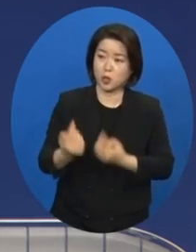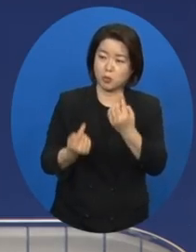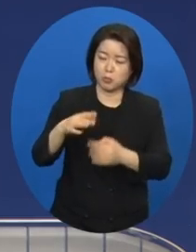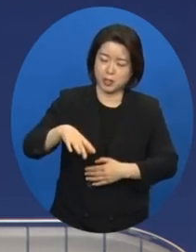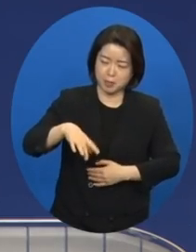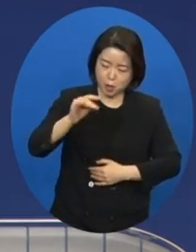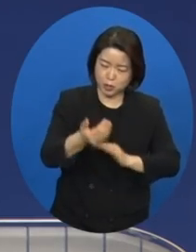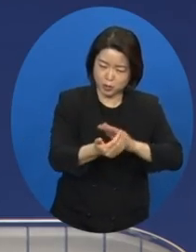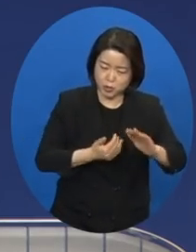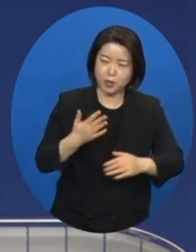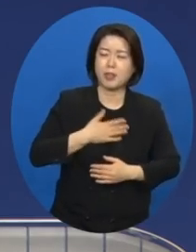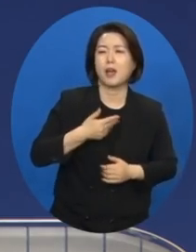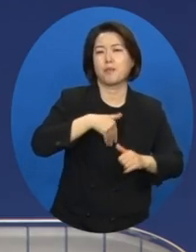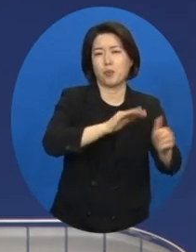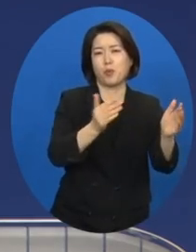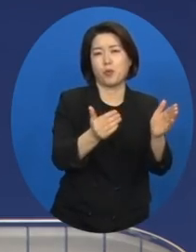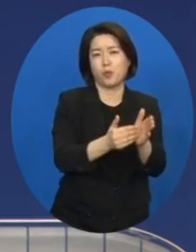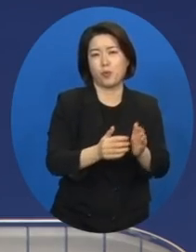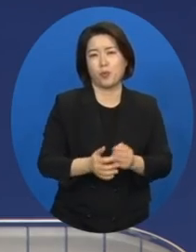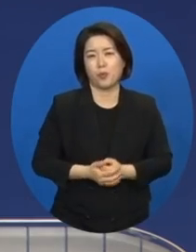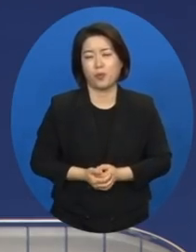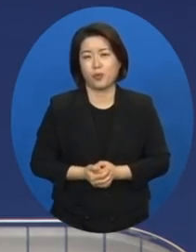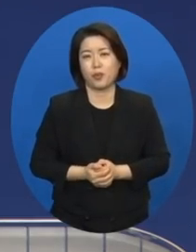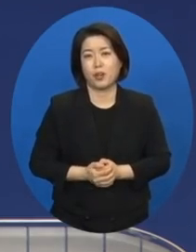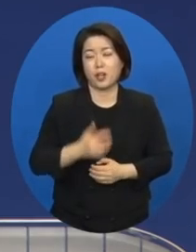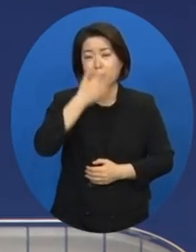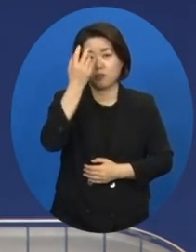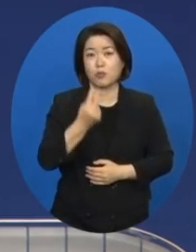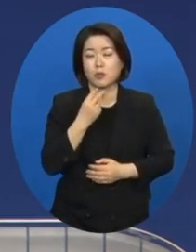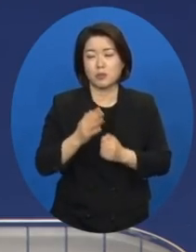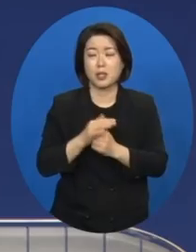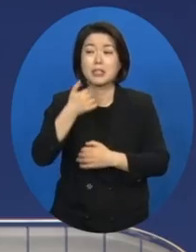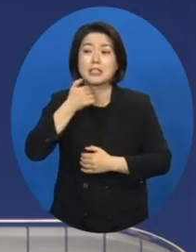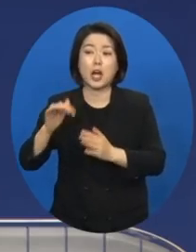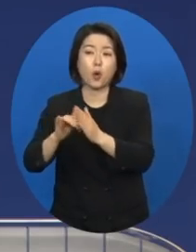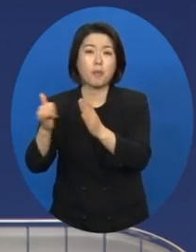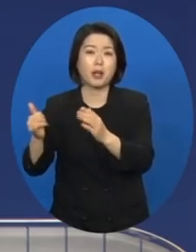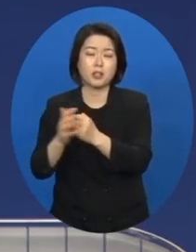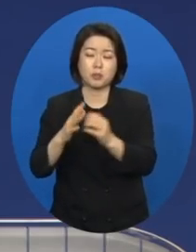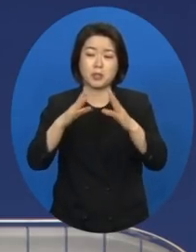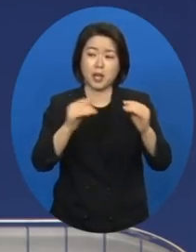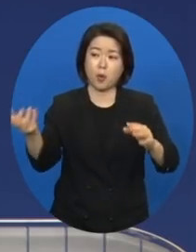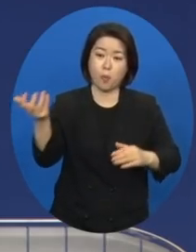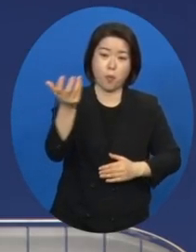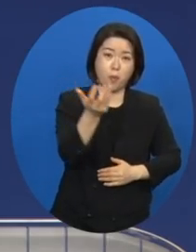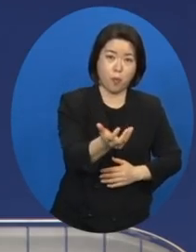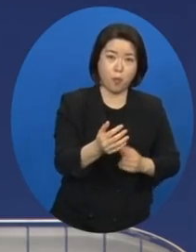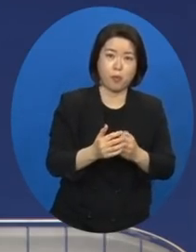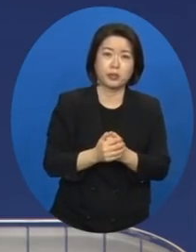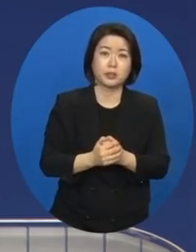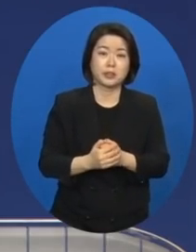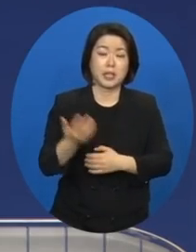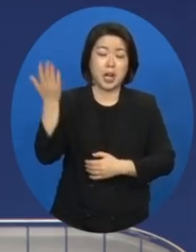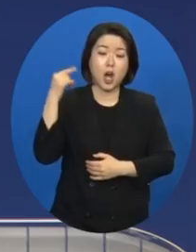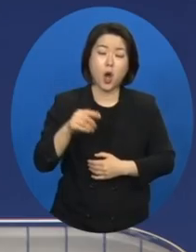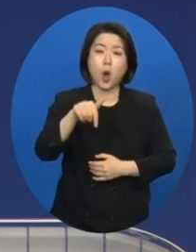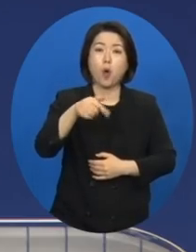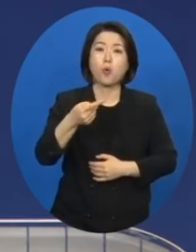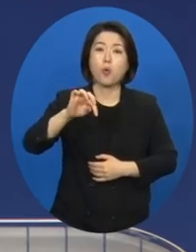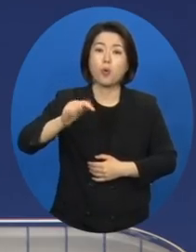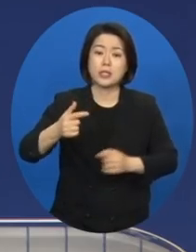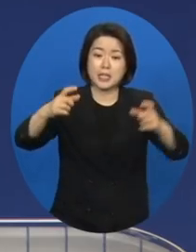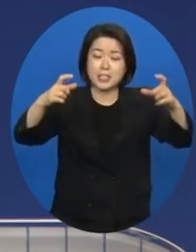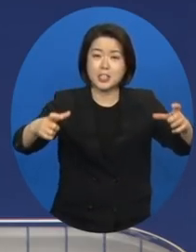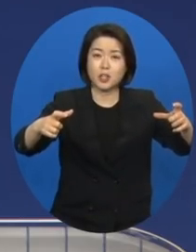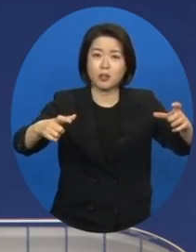보내셨나이다. 그래서 요셉을 통해서 이 야곱의 가족들이 다 애굽으로 오고요. 고센 지역에 정착을 하면서 벌어지는 것이